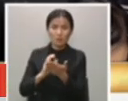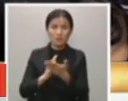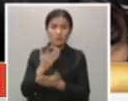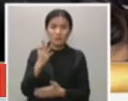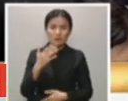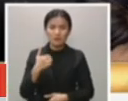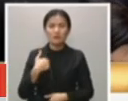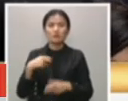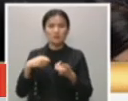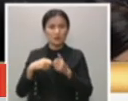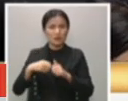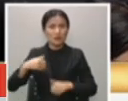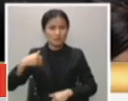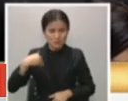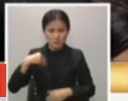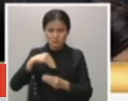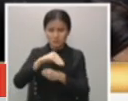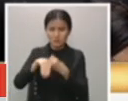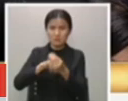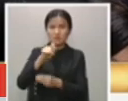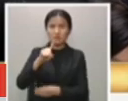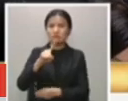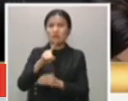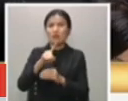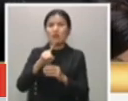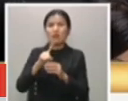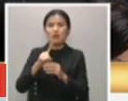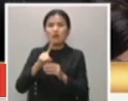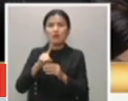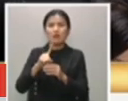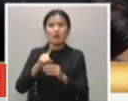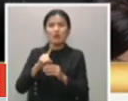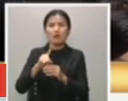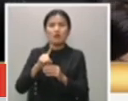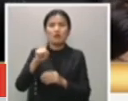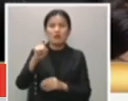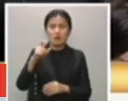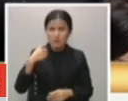มาแน่ ผ่านกี่ชั่วโมงคะ แต่ท่านสะดุดขาตัวเองกับเรื่องกดบัตรแทนกัน